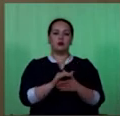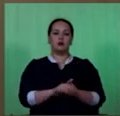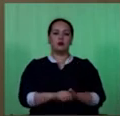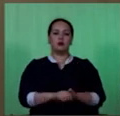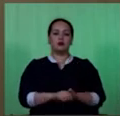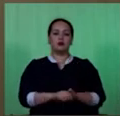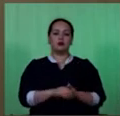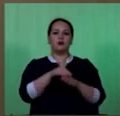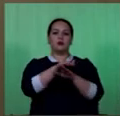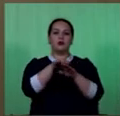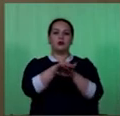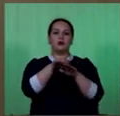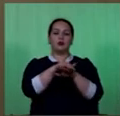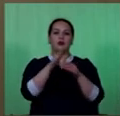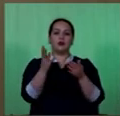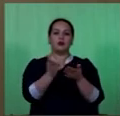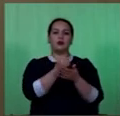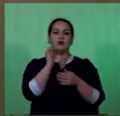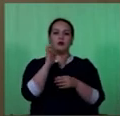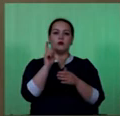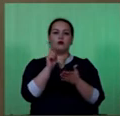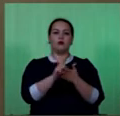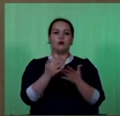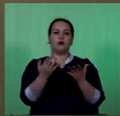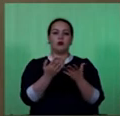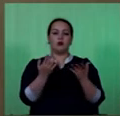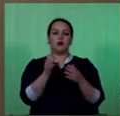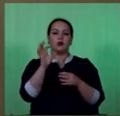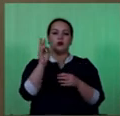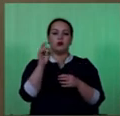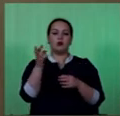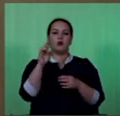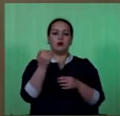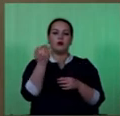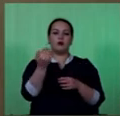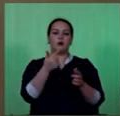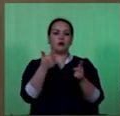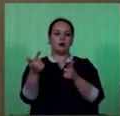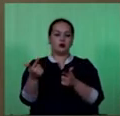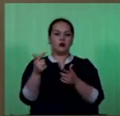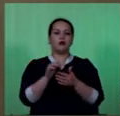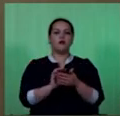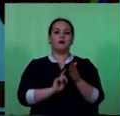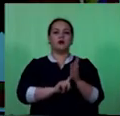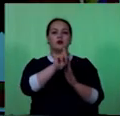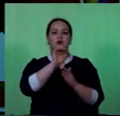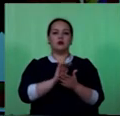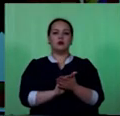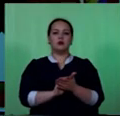черепахи справиться заданиями который она для вас приготовила начинаем